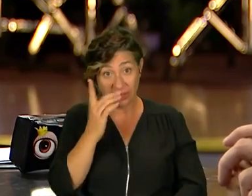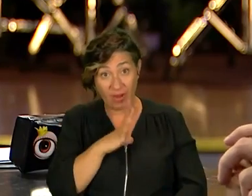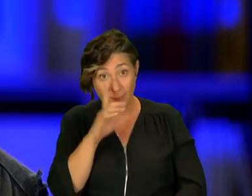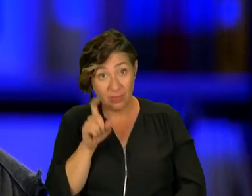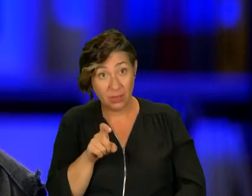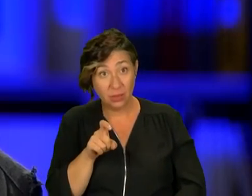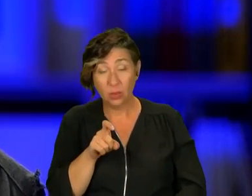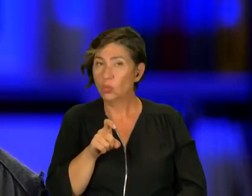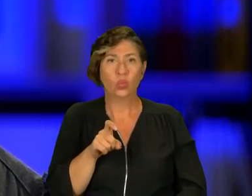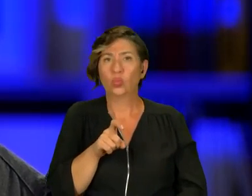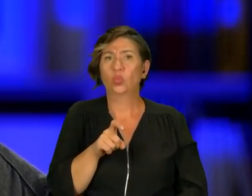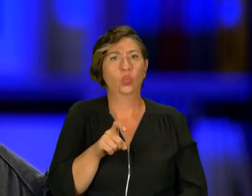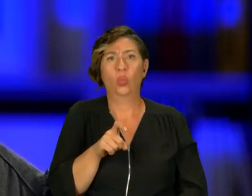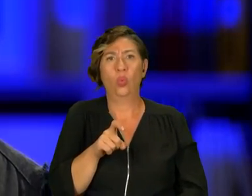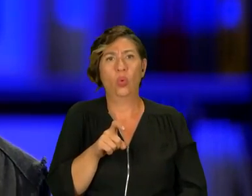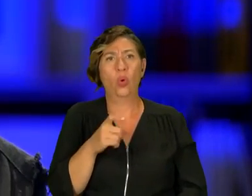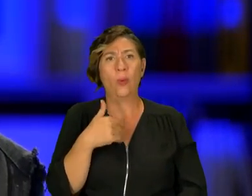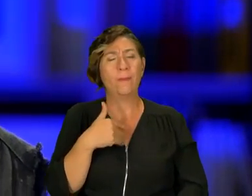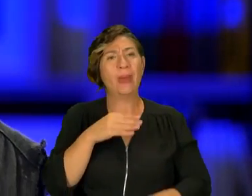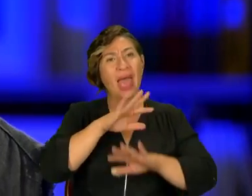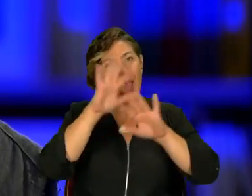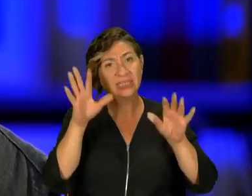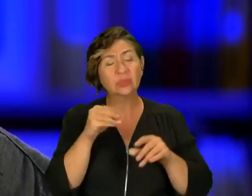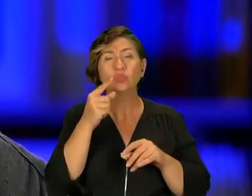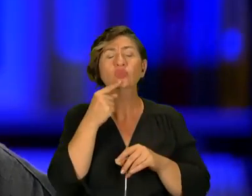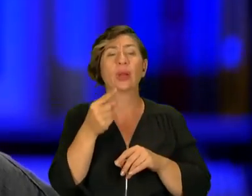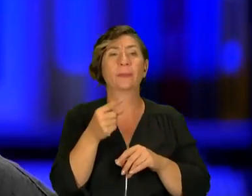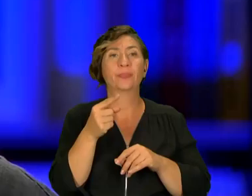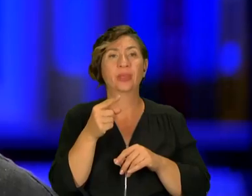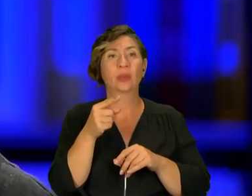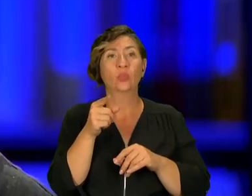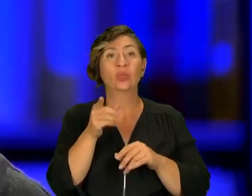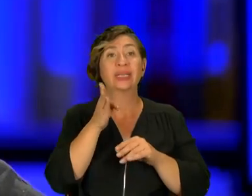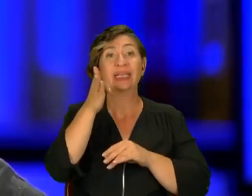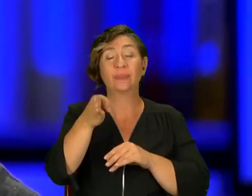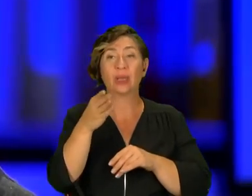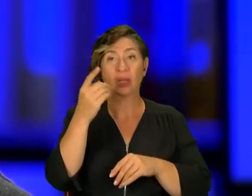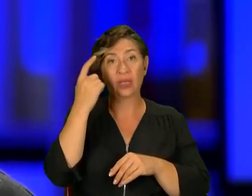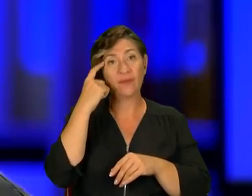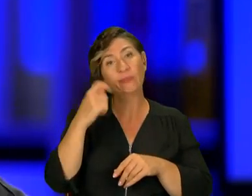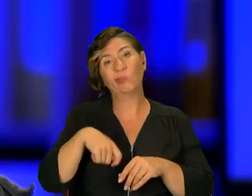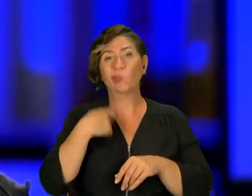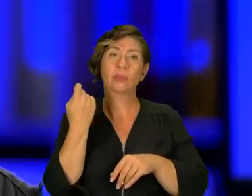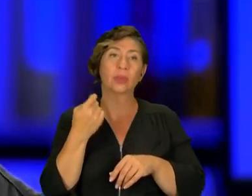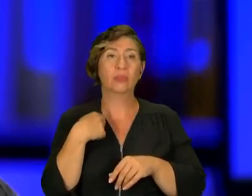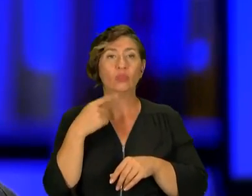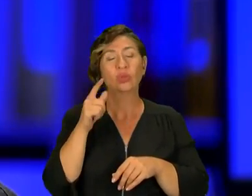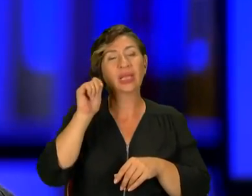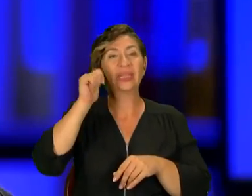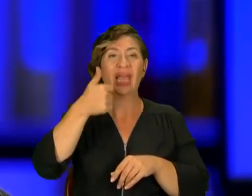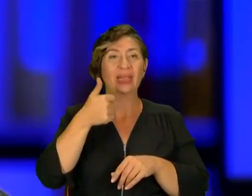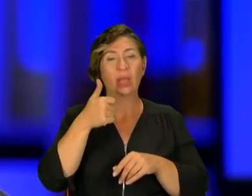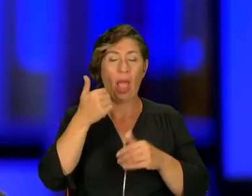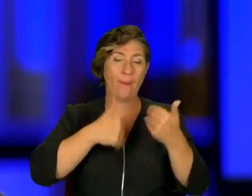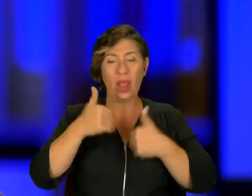mı? Yok, hayır. Ben her şeyi aslında şöyle söyleyeyim size. Bunu gidip de kafanıza göre ben bunu yarın da